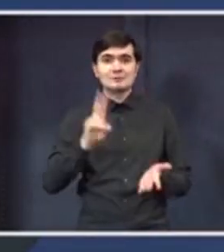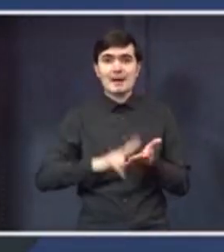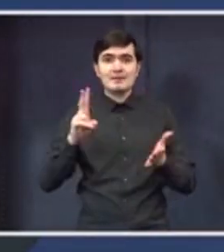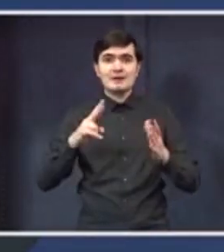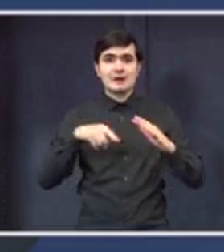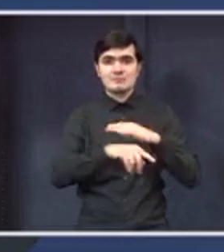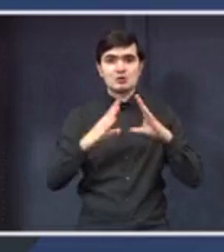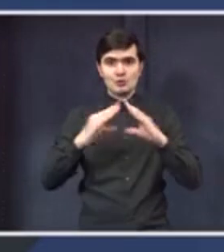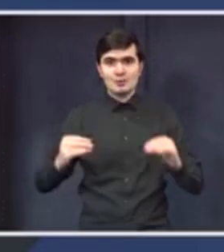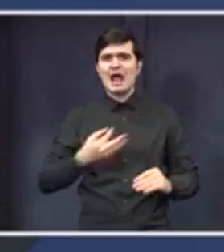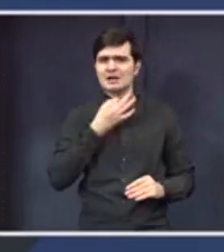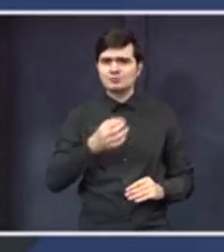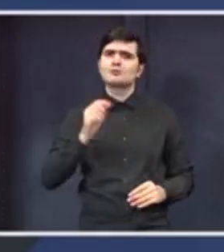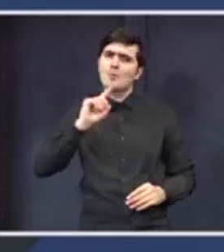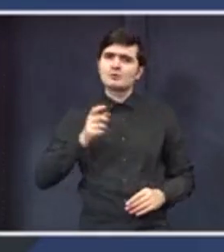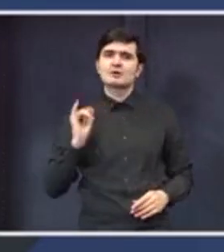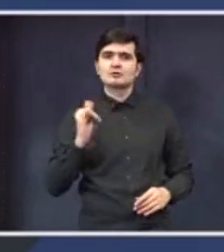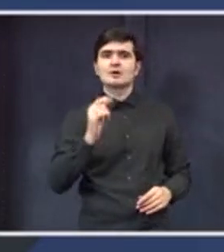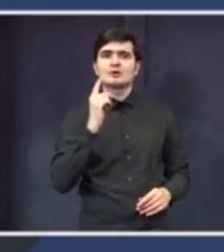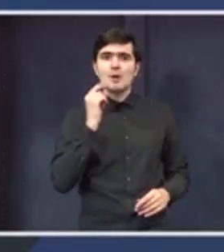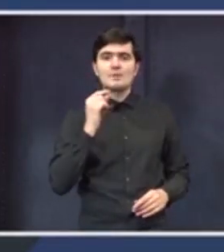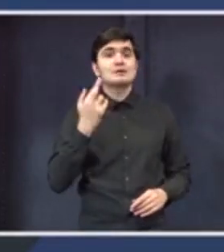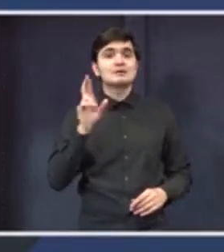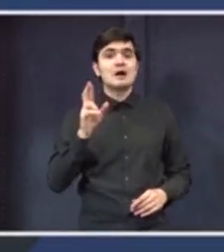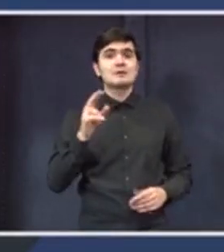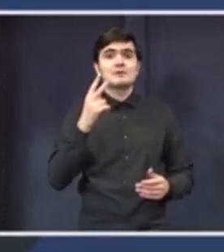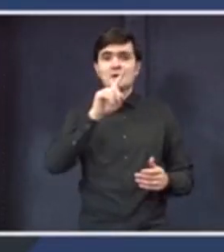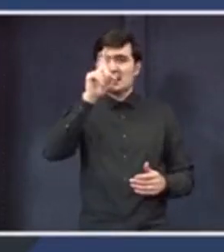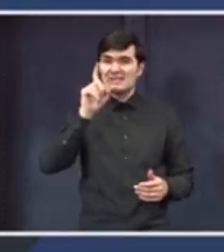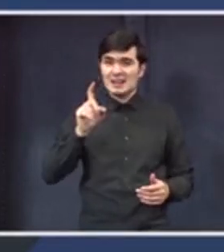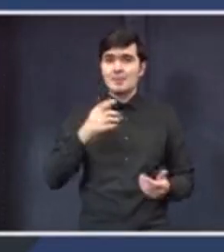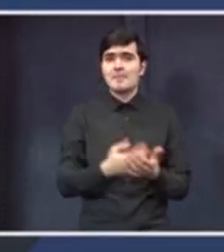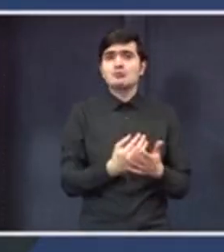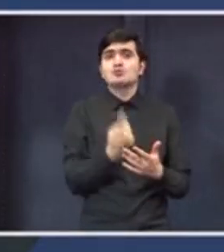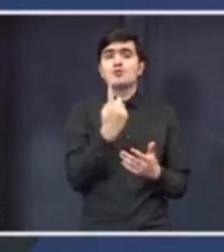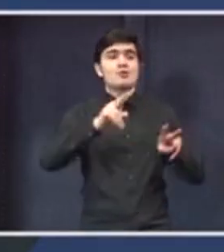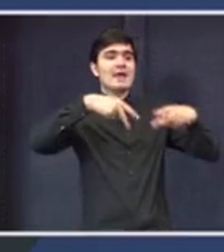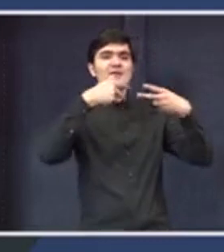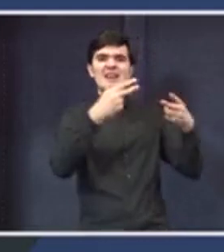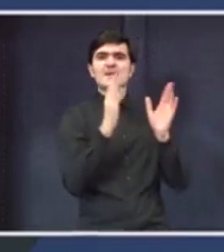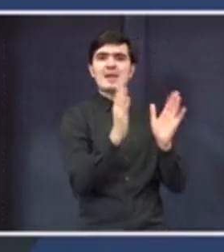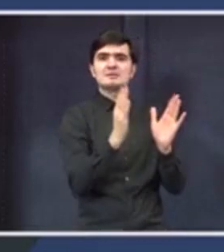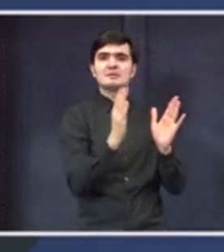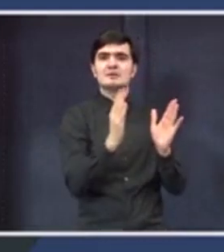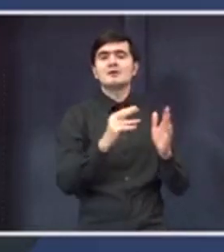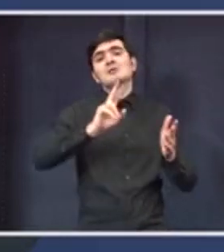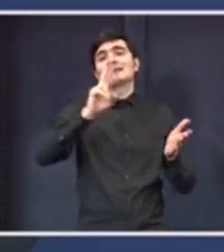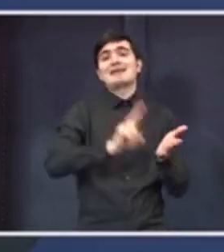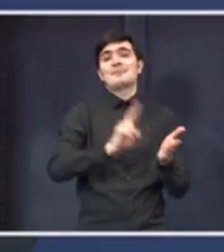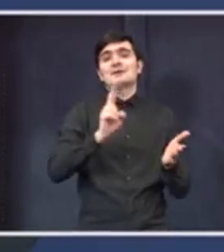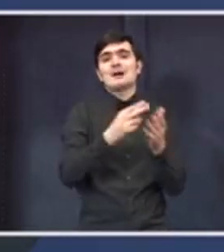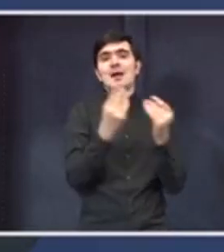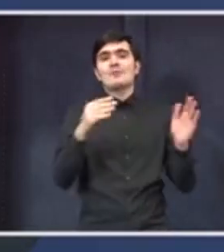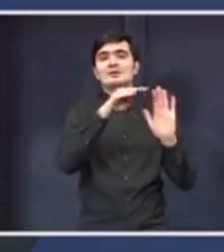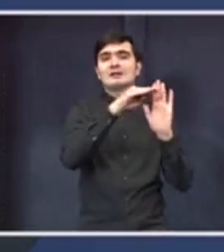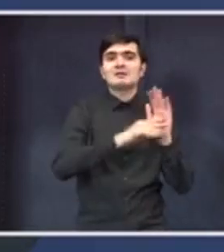România, precizând că vor putea călători. Însă, se poate aplica la nivel de evenimente o linie prin care să existe o serie de criterii.